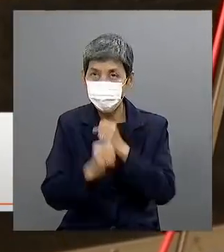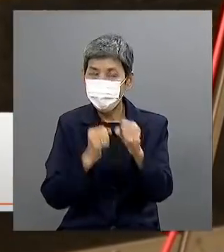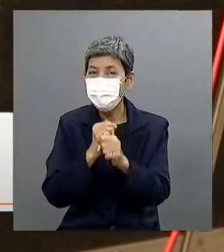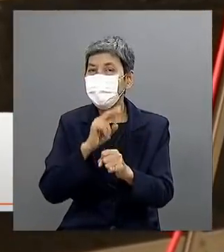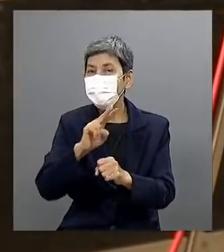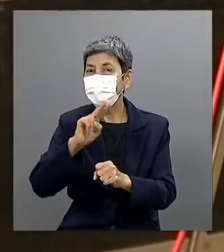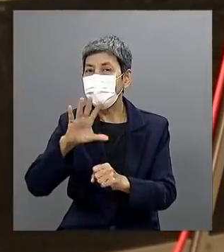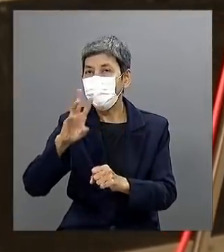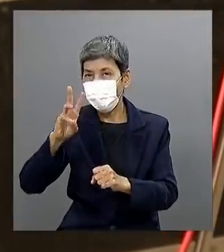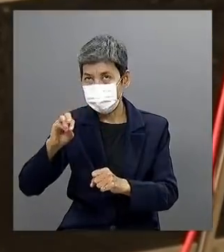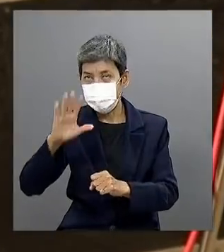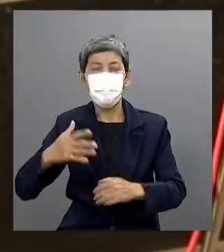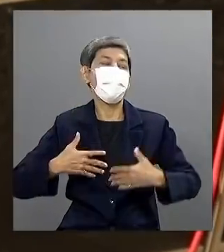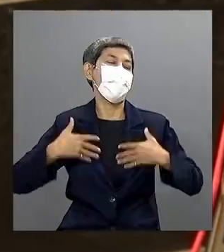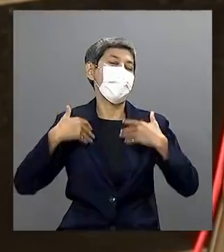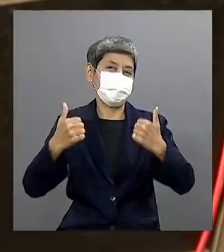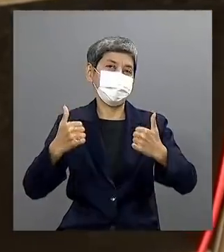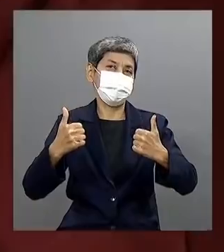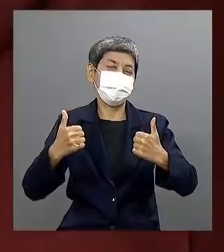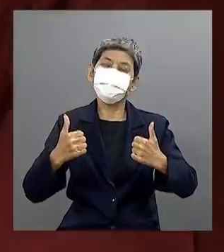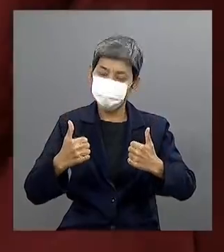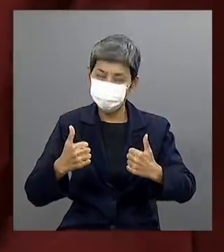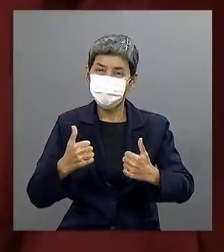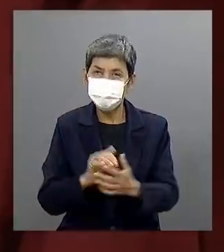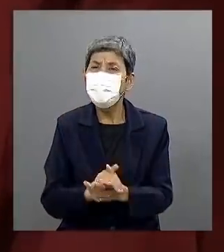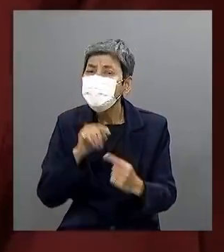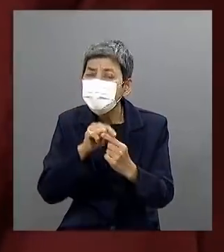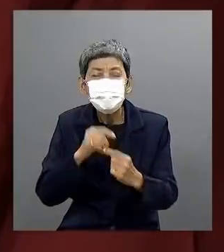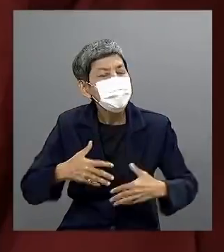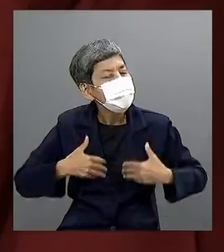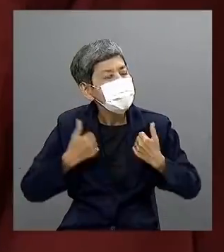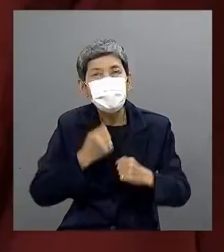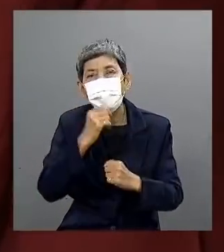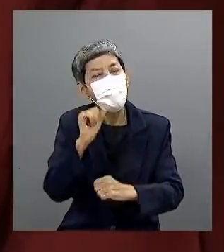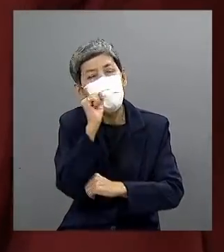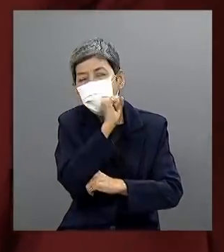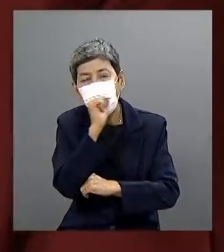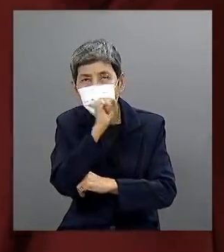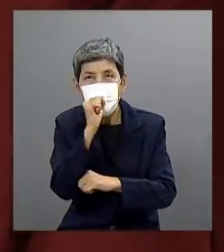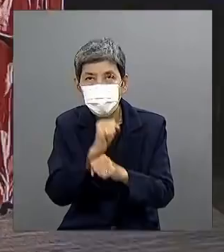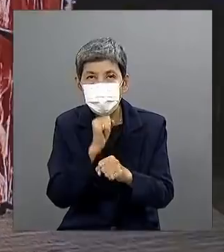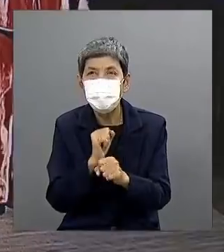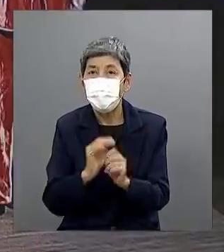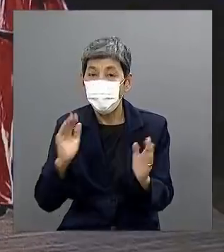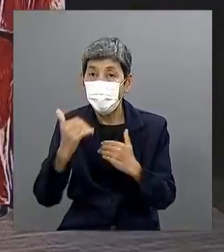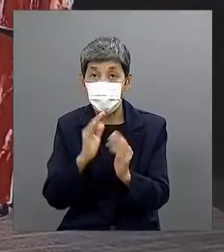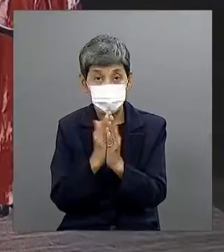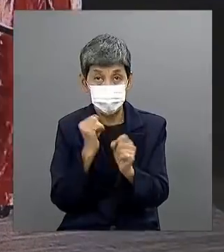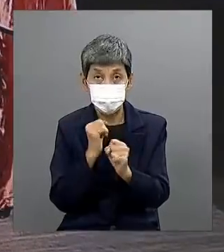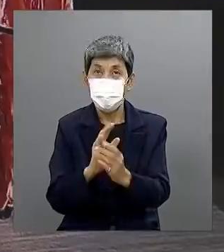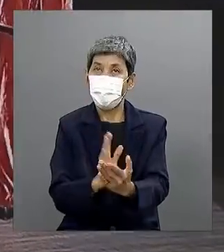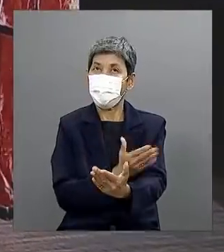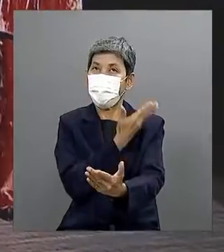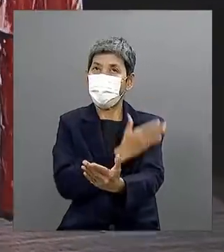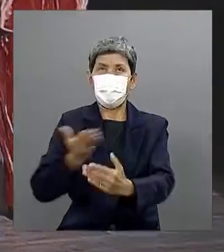อย่างมีความสุขและสุขสดชื่นสมหวังไปกับมินิคอนเสิร์ตดนตรีห้องสมุดสุนทราภรณ์ที่จะพาคุณผู้ชมไปเพลิด